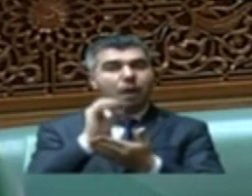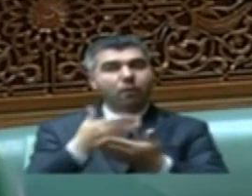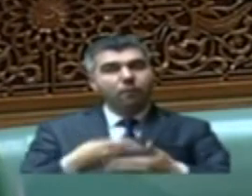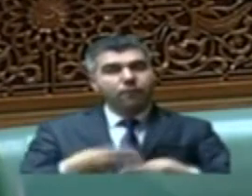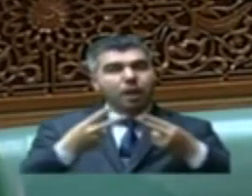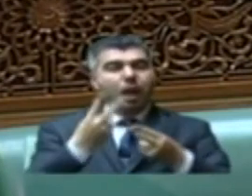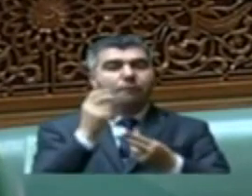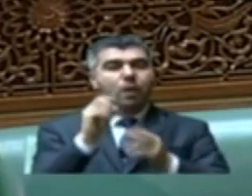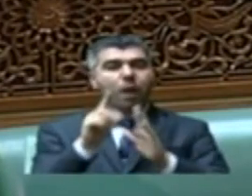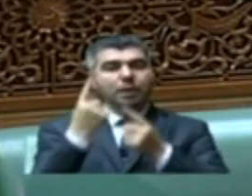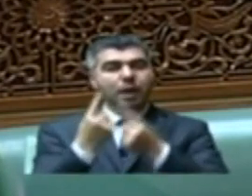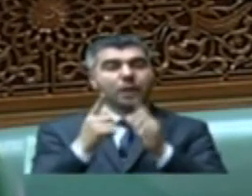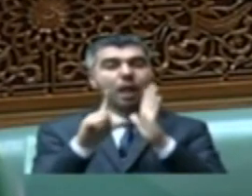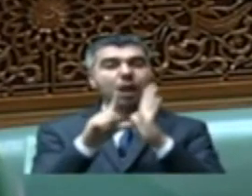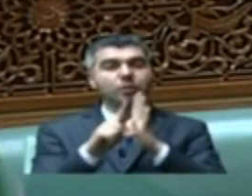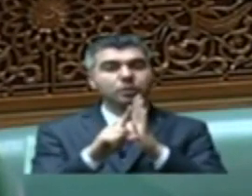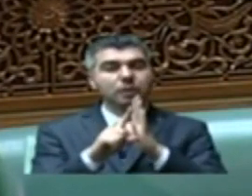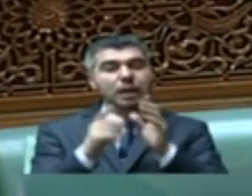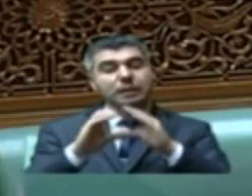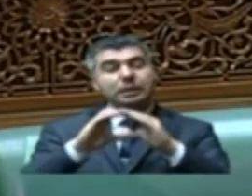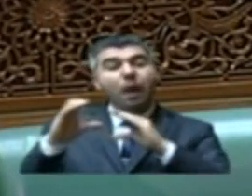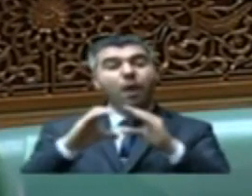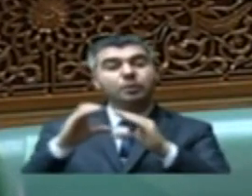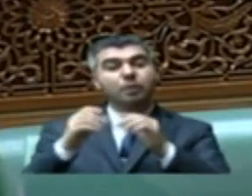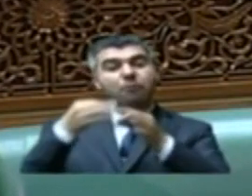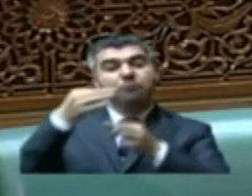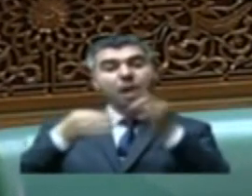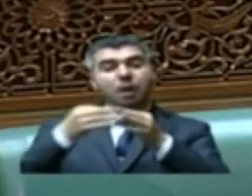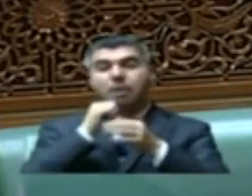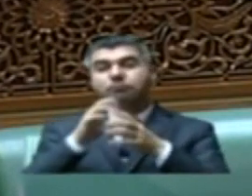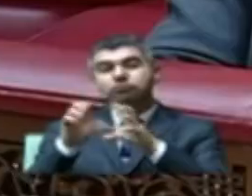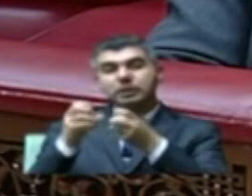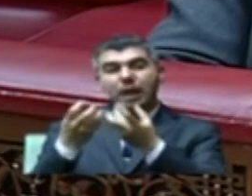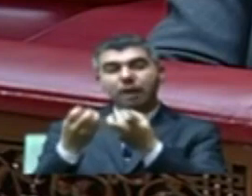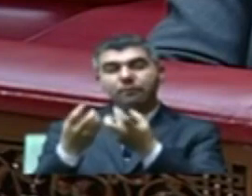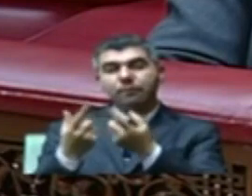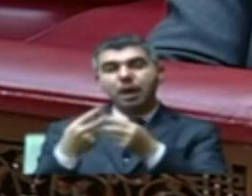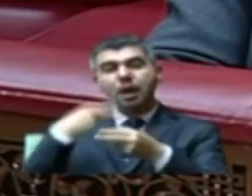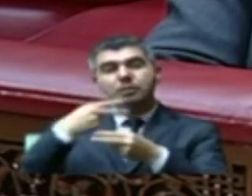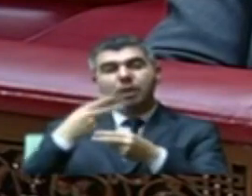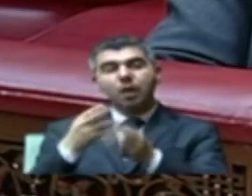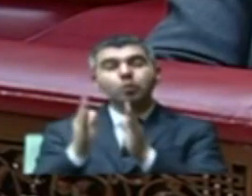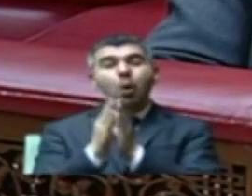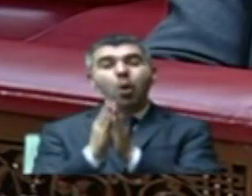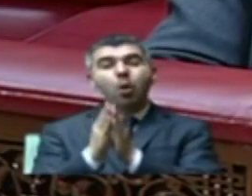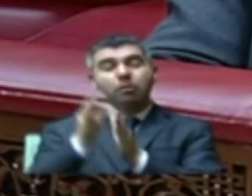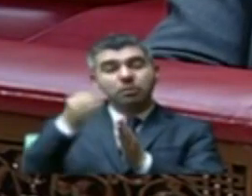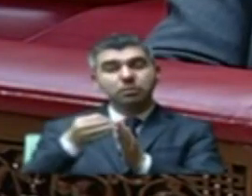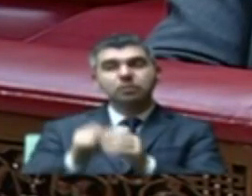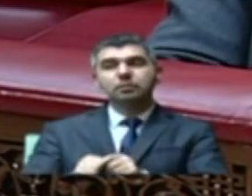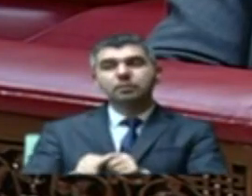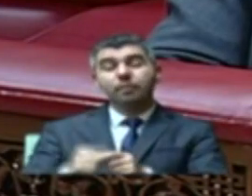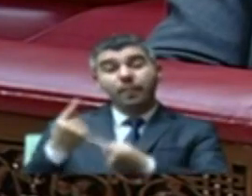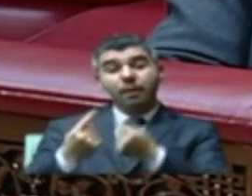2011، وبالنظر لوجود صعوبات التواصل أمام المحاكم لفئة واسعة من المغاربة الذين يتحدثون الأمازيغية فقط أو